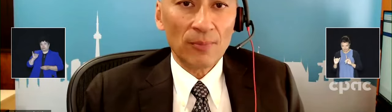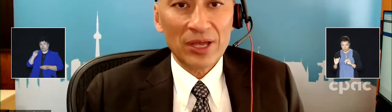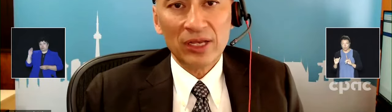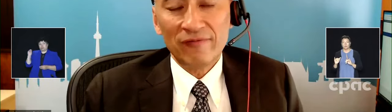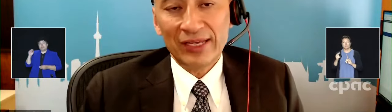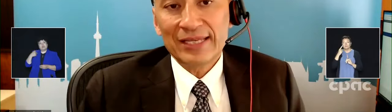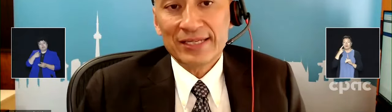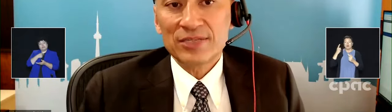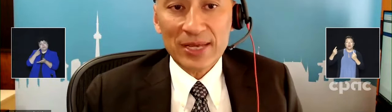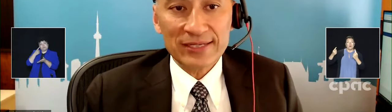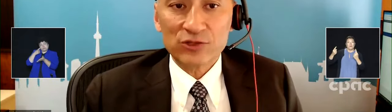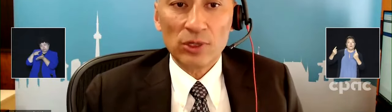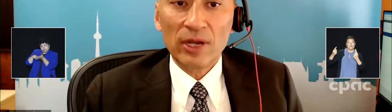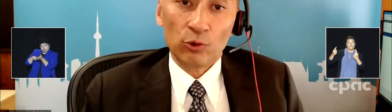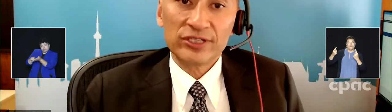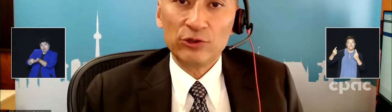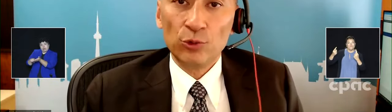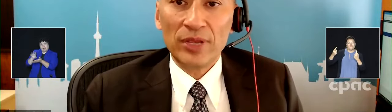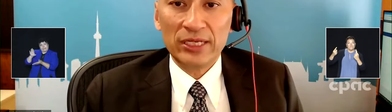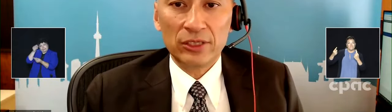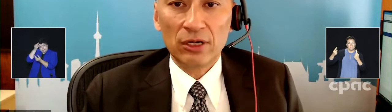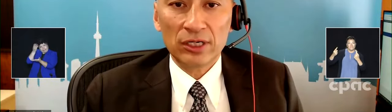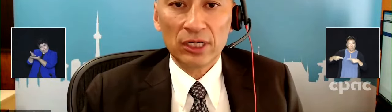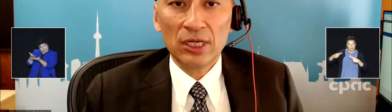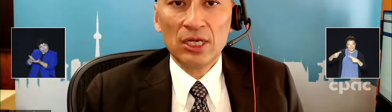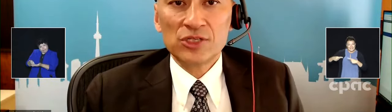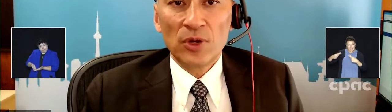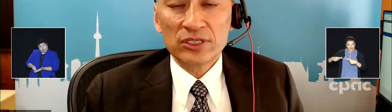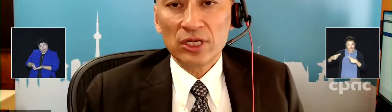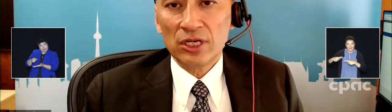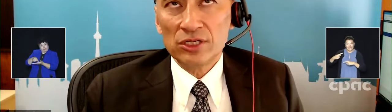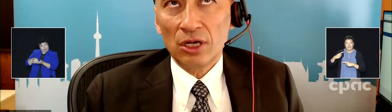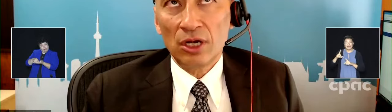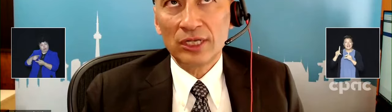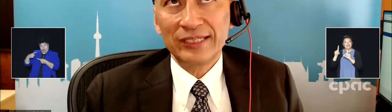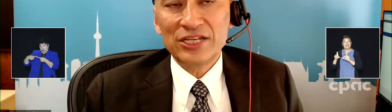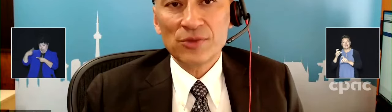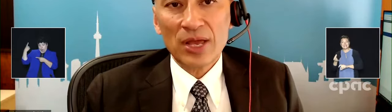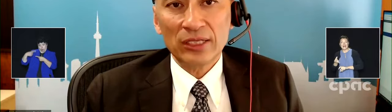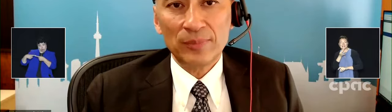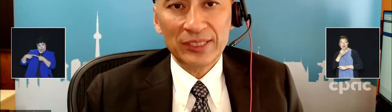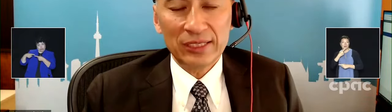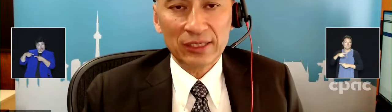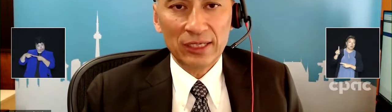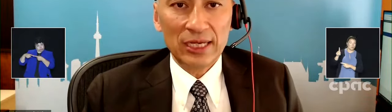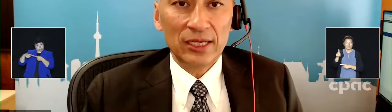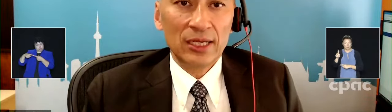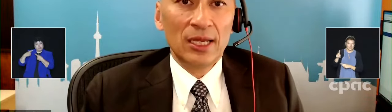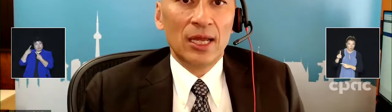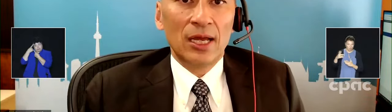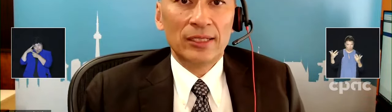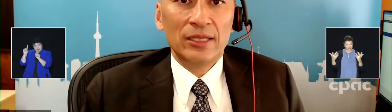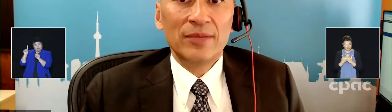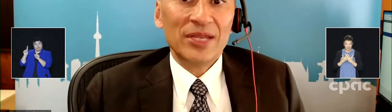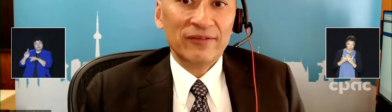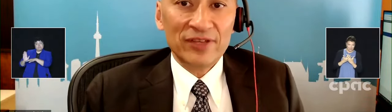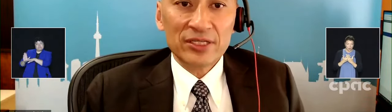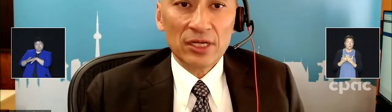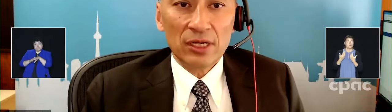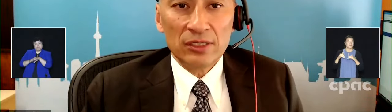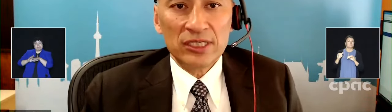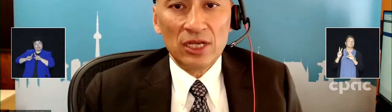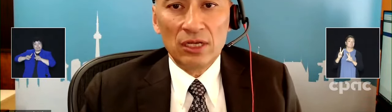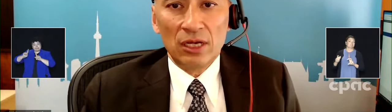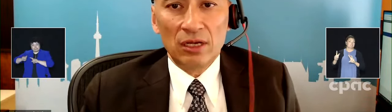frontière comparée avec ce qui se passe actuellement au sein du pays. Donc, je pense qu'on a déjà parlé peut-être des